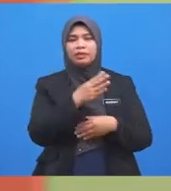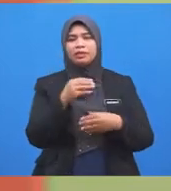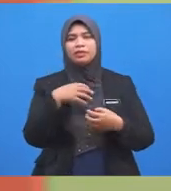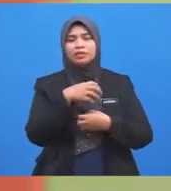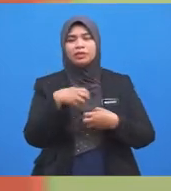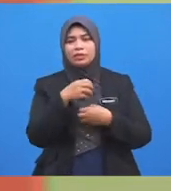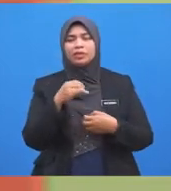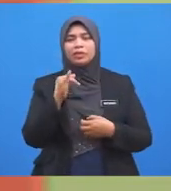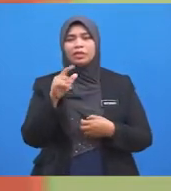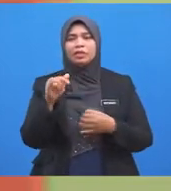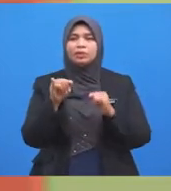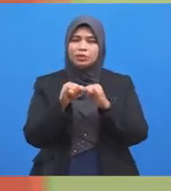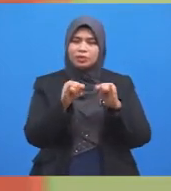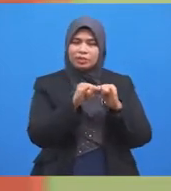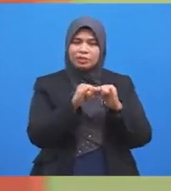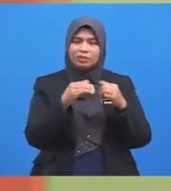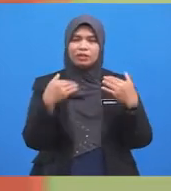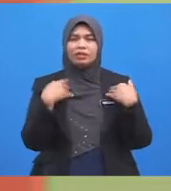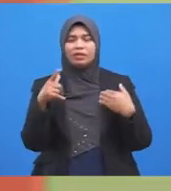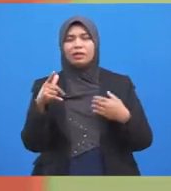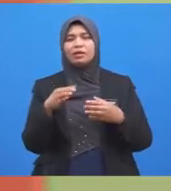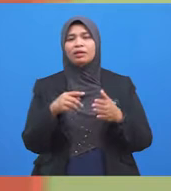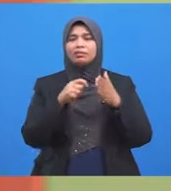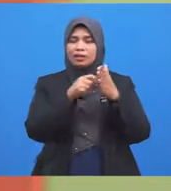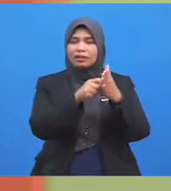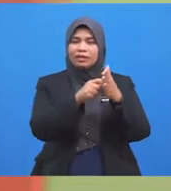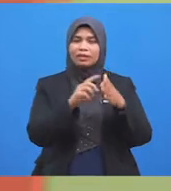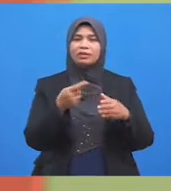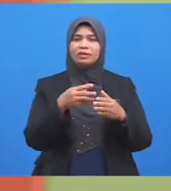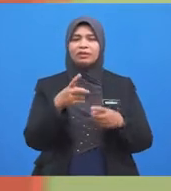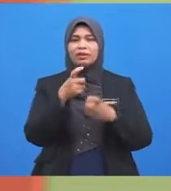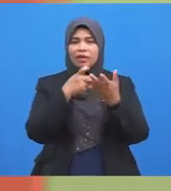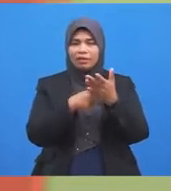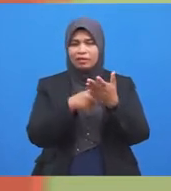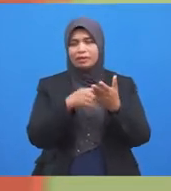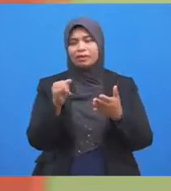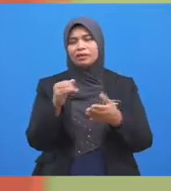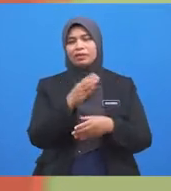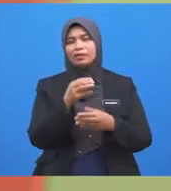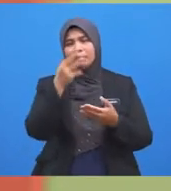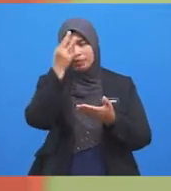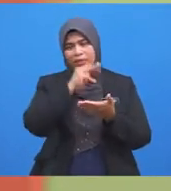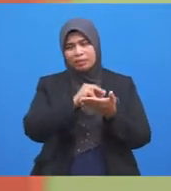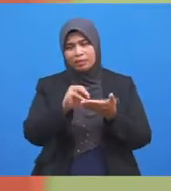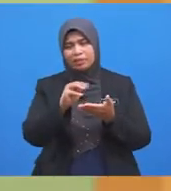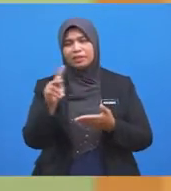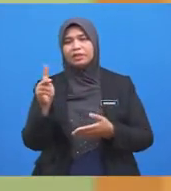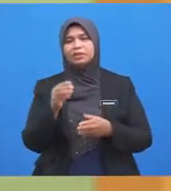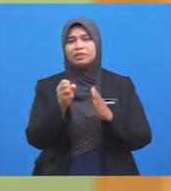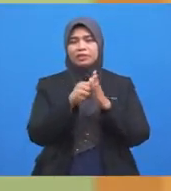seronok, ia juga merupakan tanda kita menghargai dan memuliakan